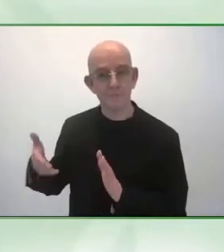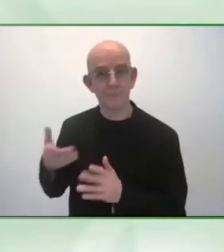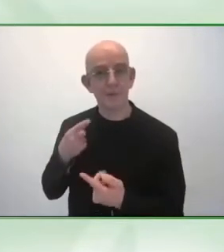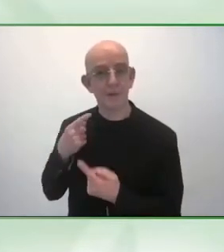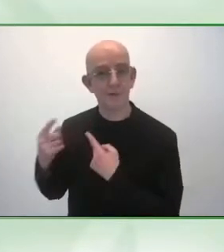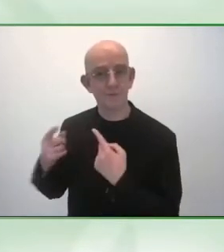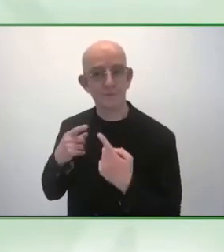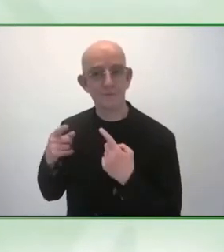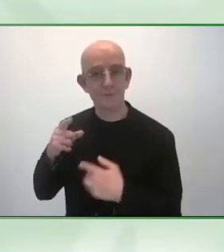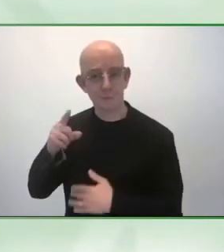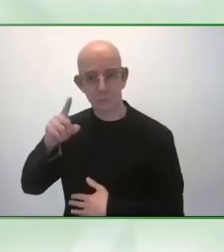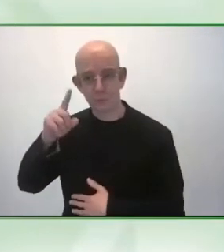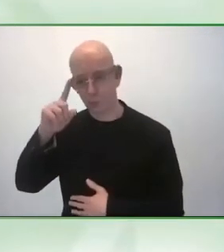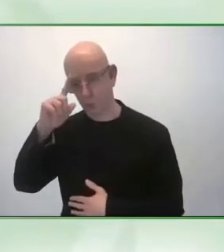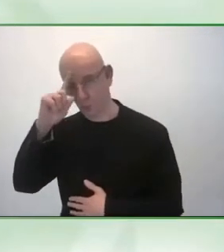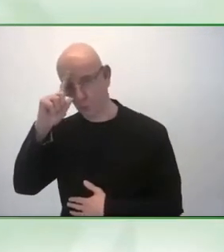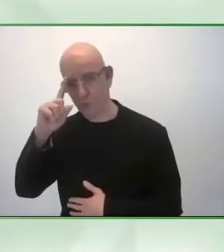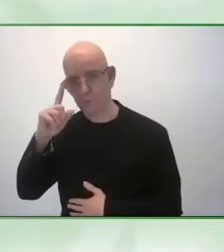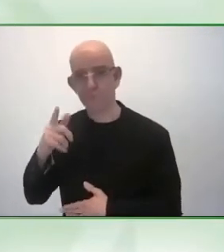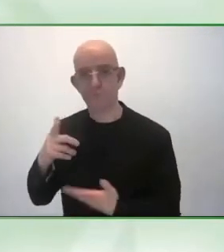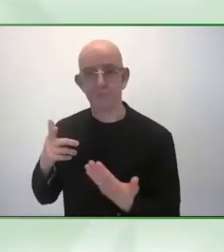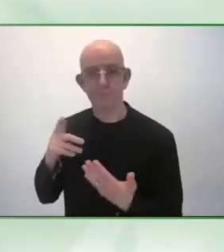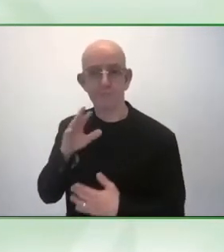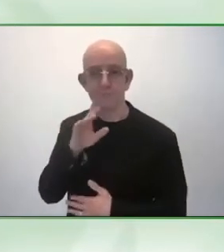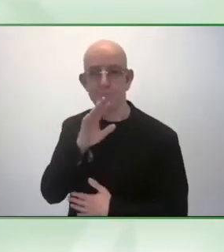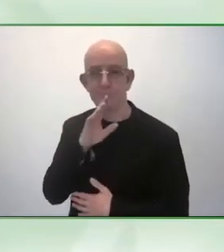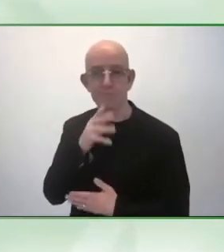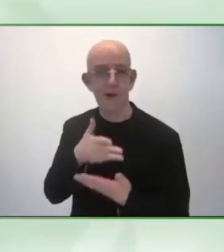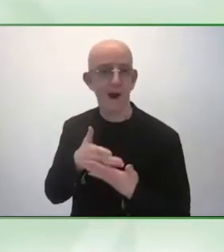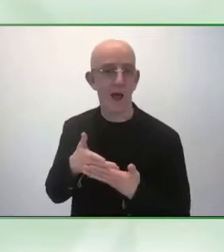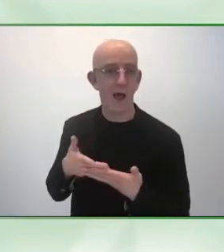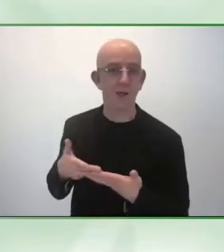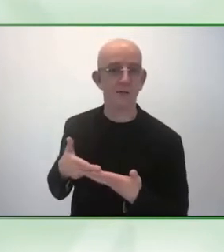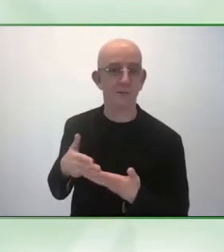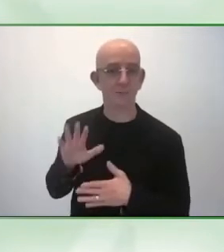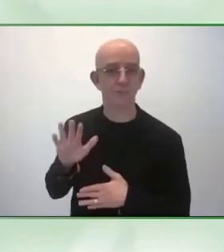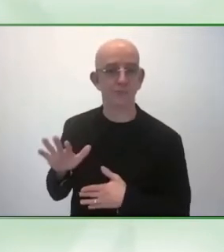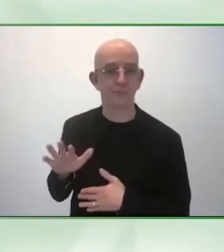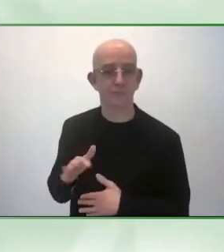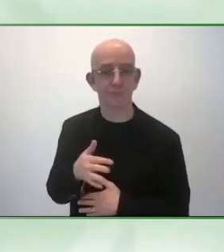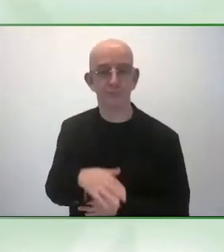chance to follow us in German. And I'm here with Oswald Köhlerer from